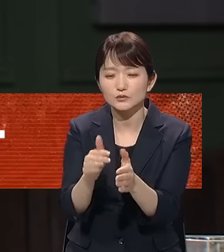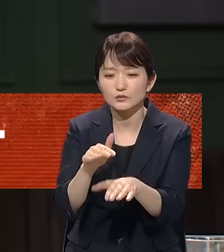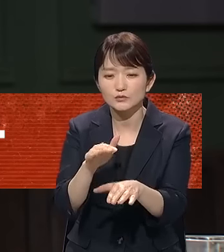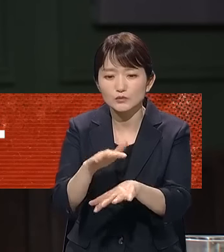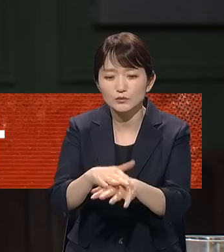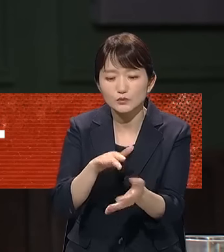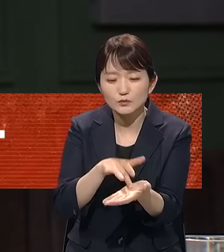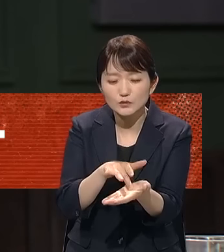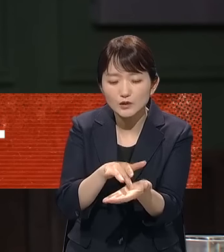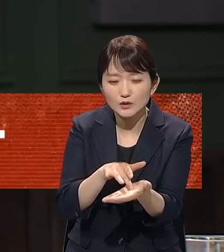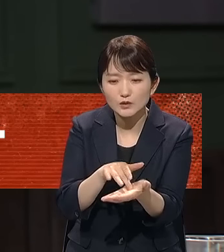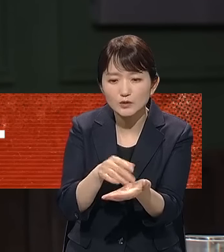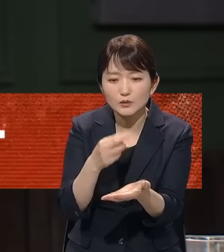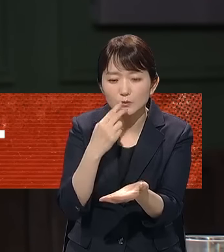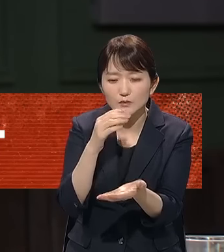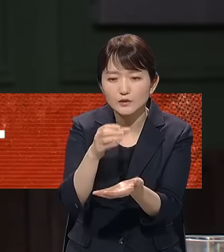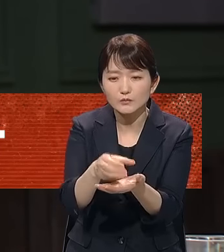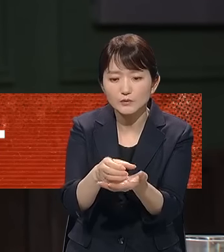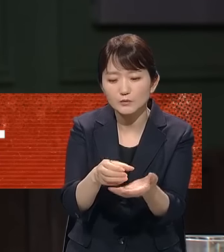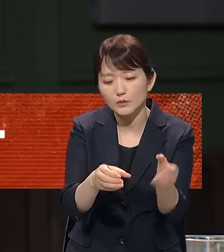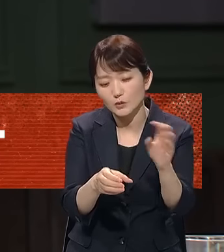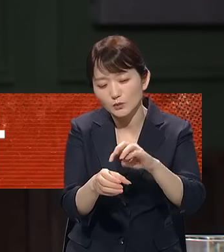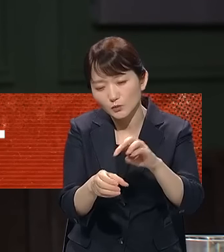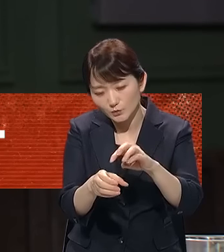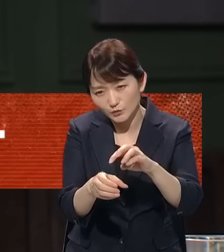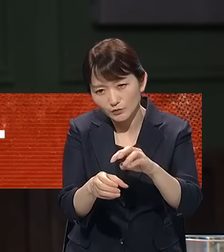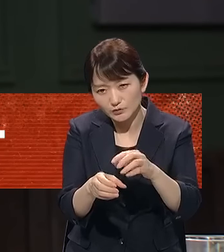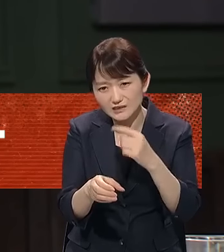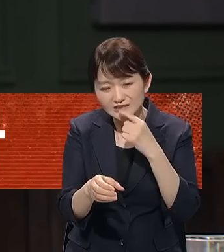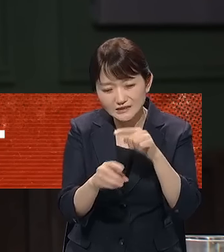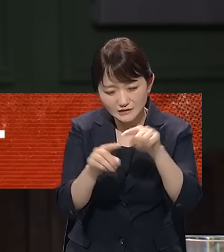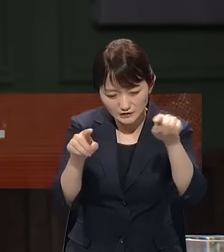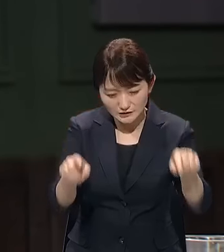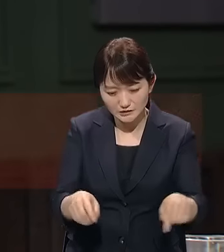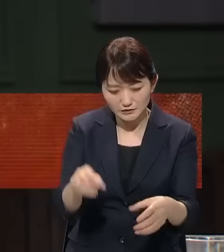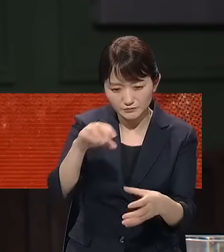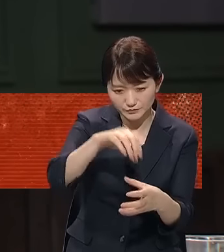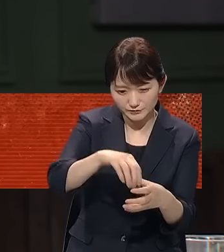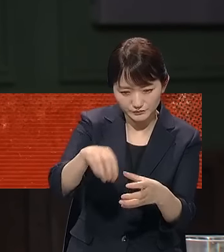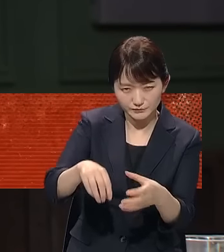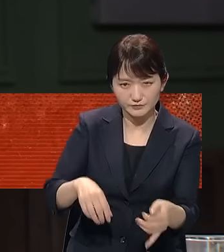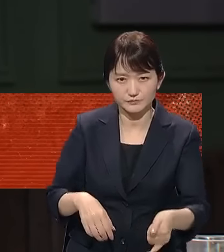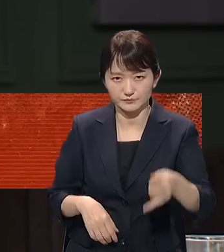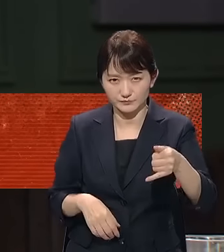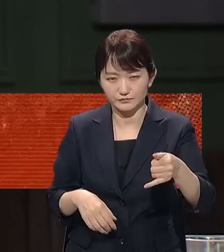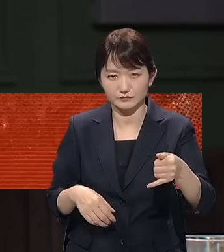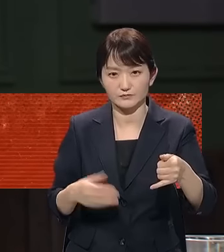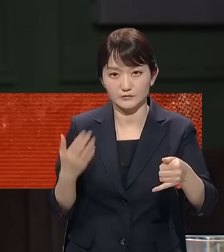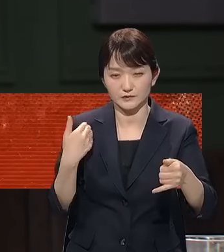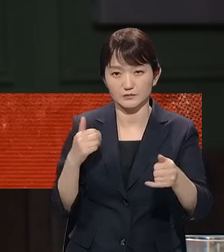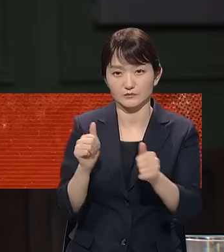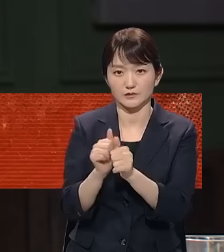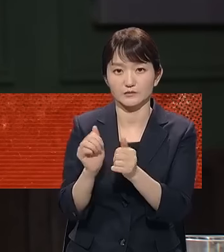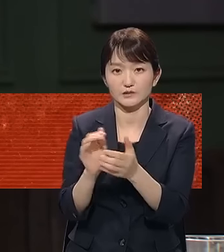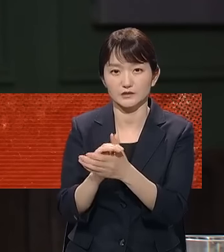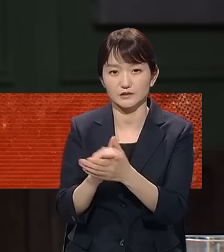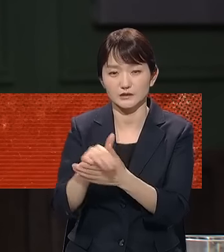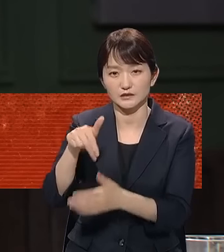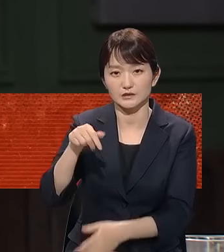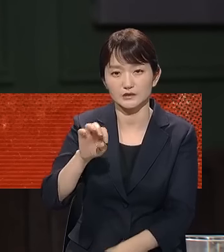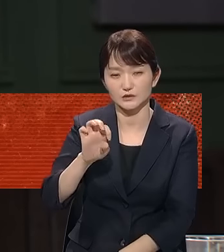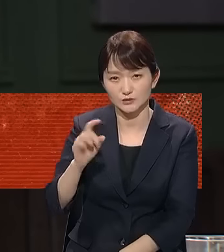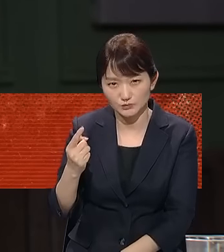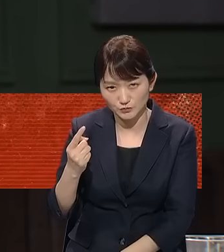맥주 패트병에 몰래 넣은 뒤 종이 가방에 넣었는데요 그리고 평소 전남자 친구가 좋아했던 뭐 쥐포튀김 블루베리 뭐